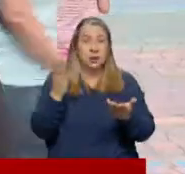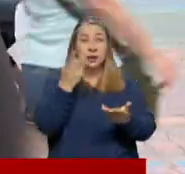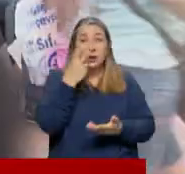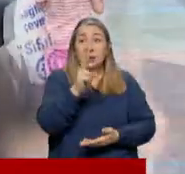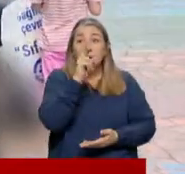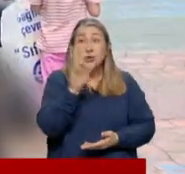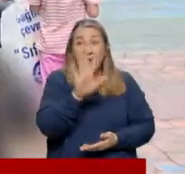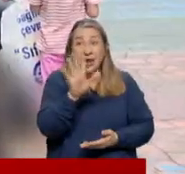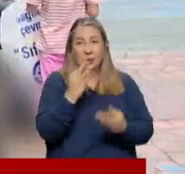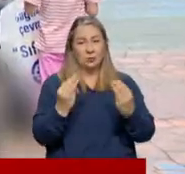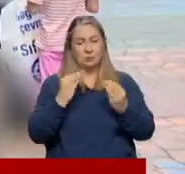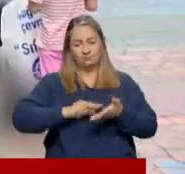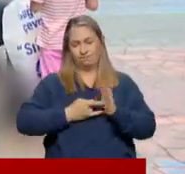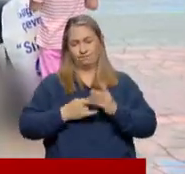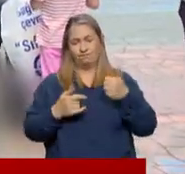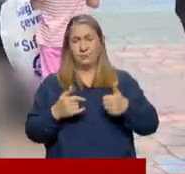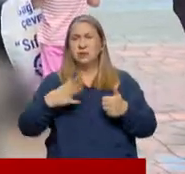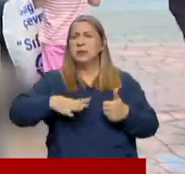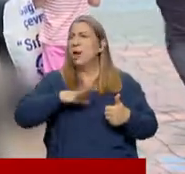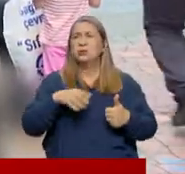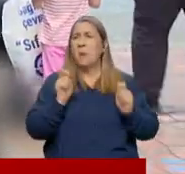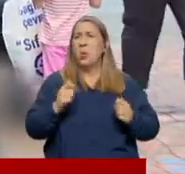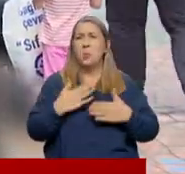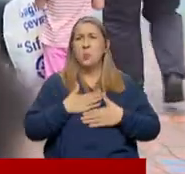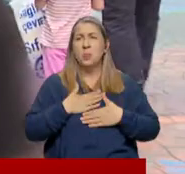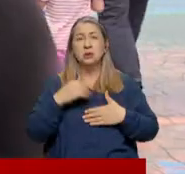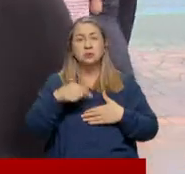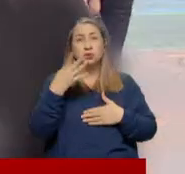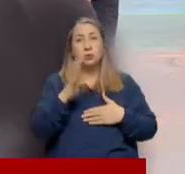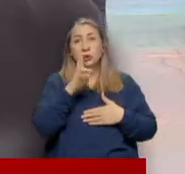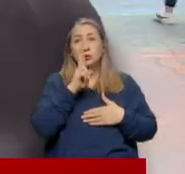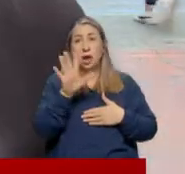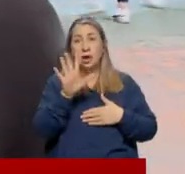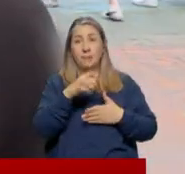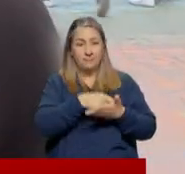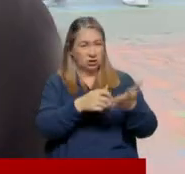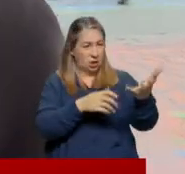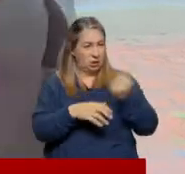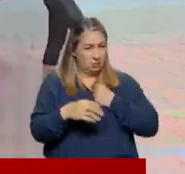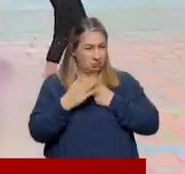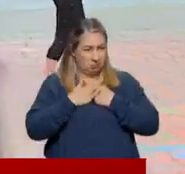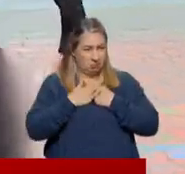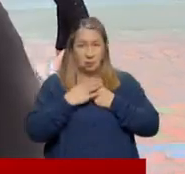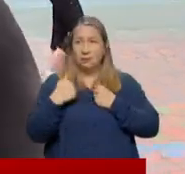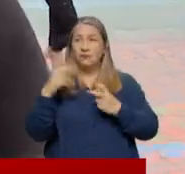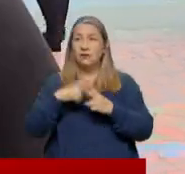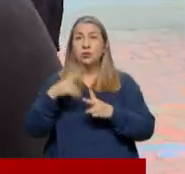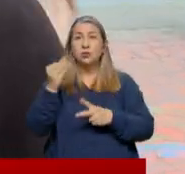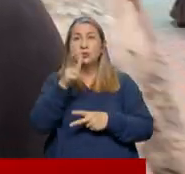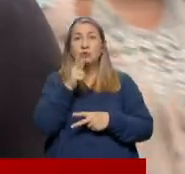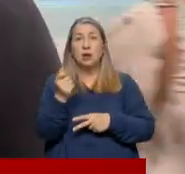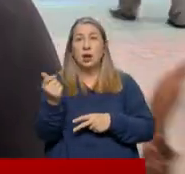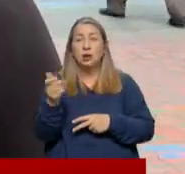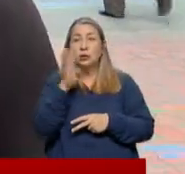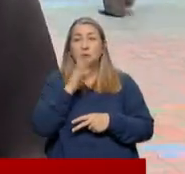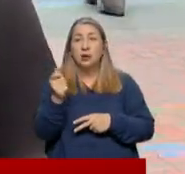2250 iken güzeldir içine biliyordum İstediğin her şey yapabiliyorum E şimdi 4904 bin 250 lira maaş yaptığı zaman adam benim faturam olmuş